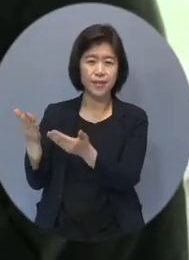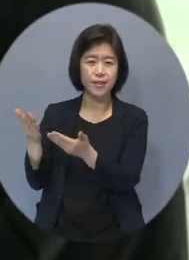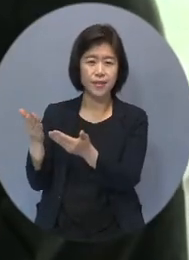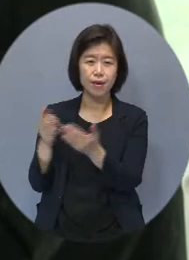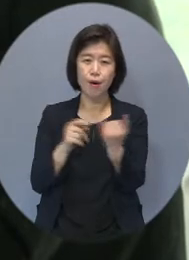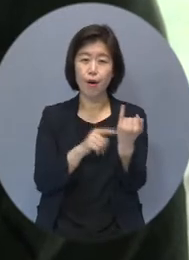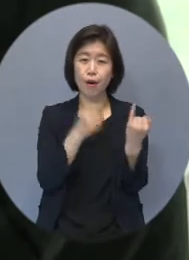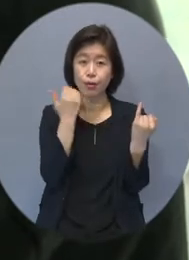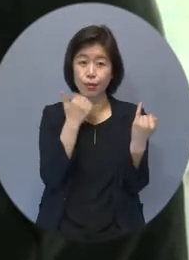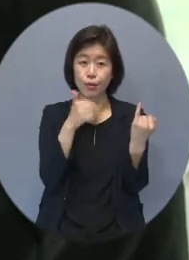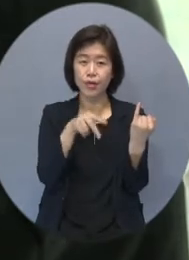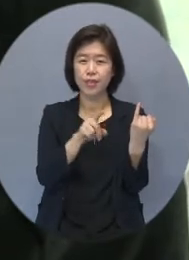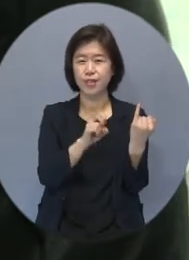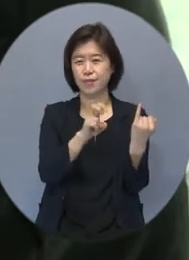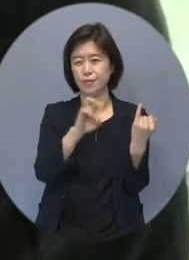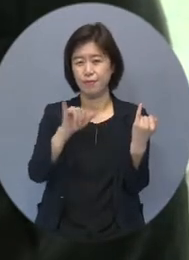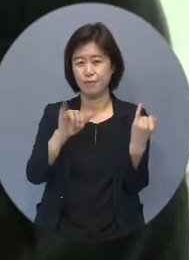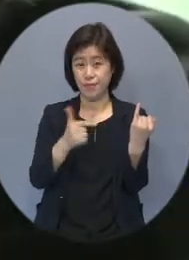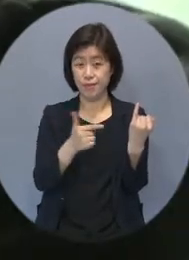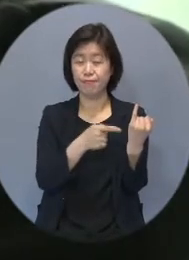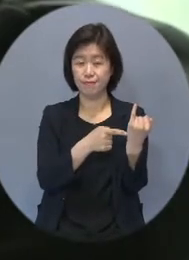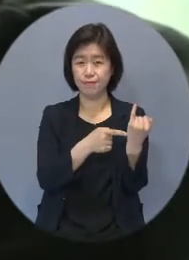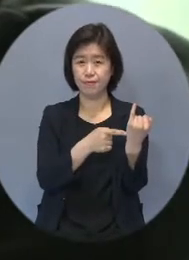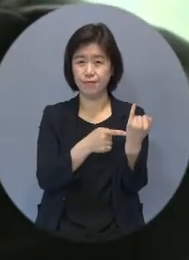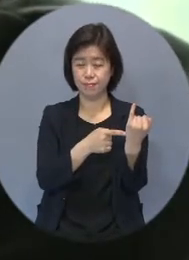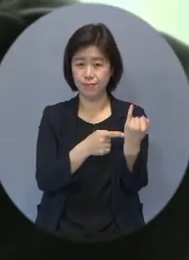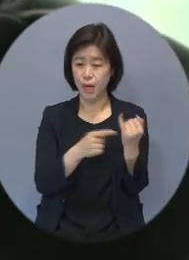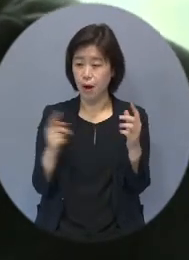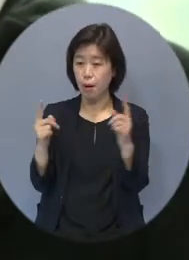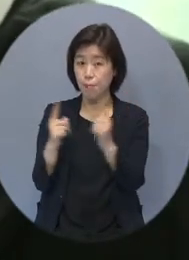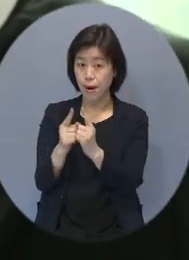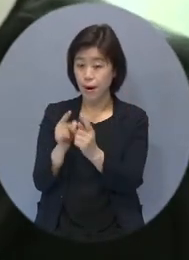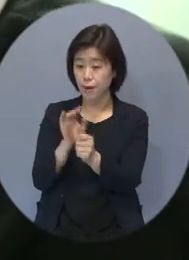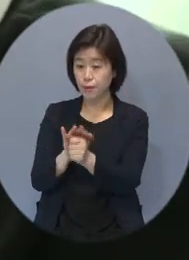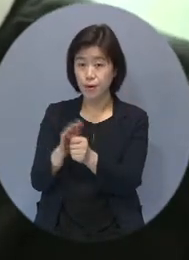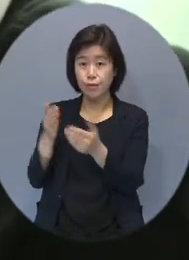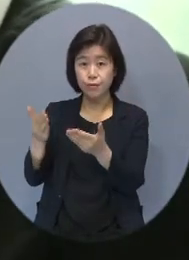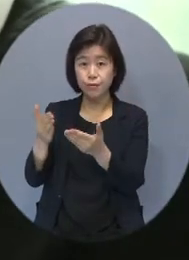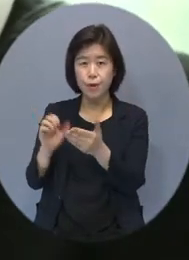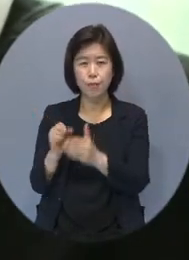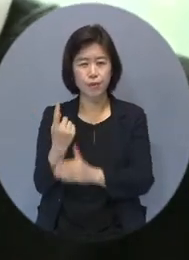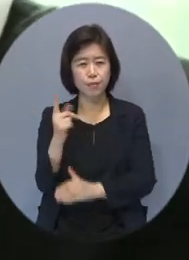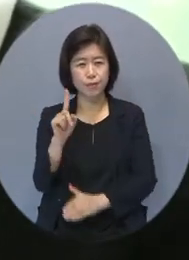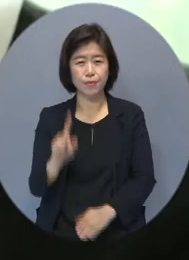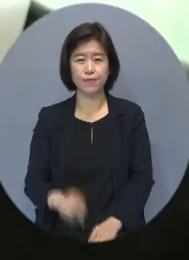정민양. 어떤 인연으로 나눔이 촉각연구소와 함께하게 된 걸까요?